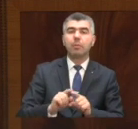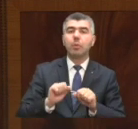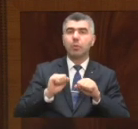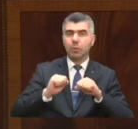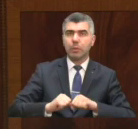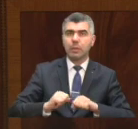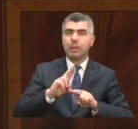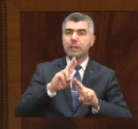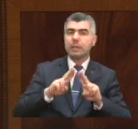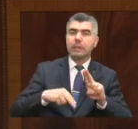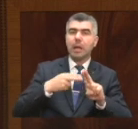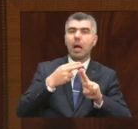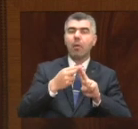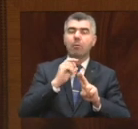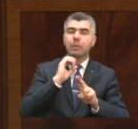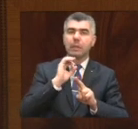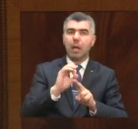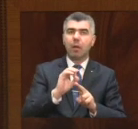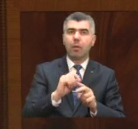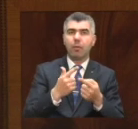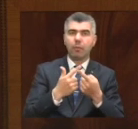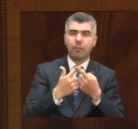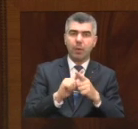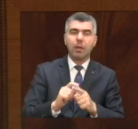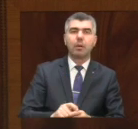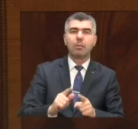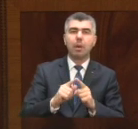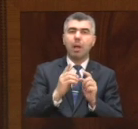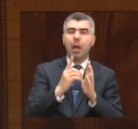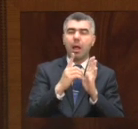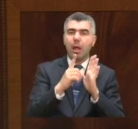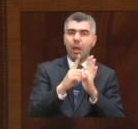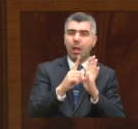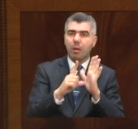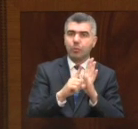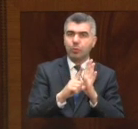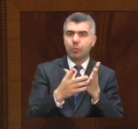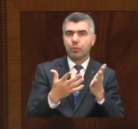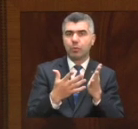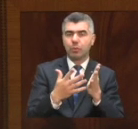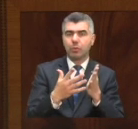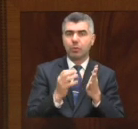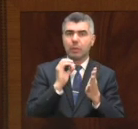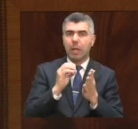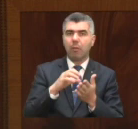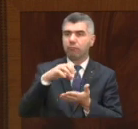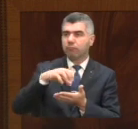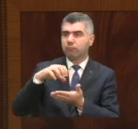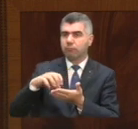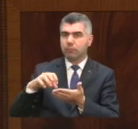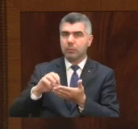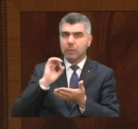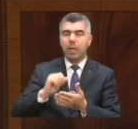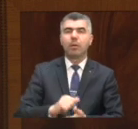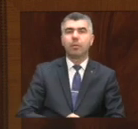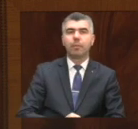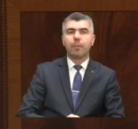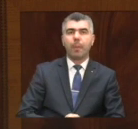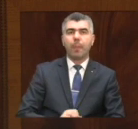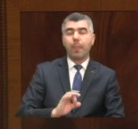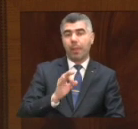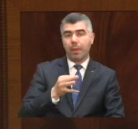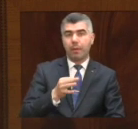واجبانيه في على مستوى القانوني وعلى مستوى المؤسسه وعلى المستوى